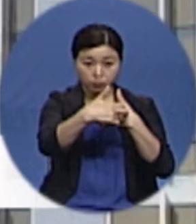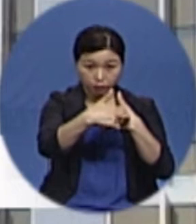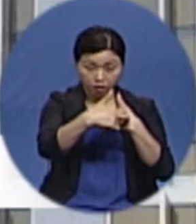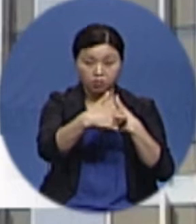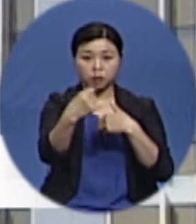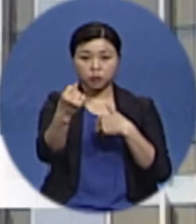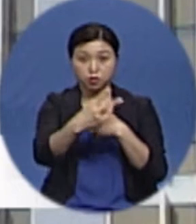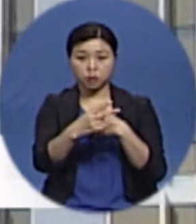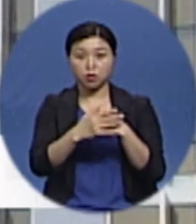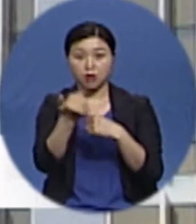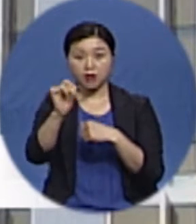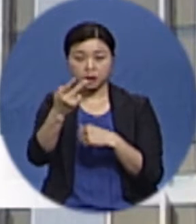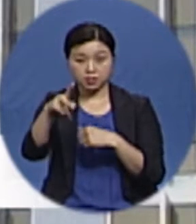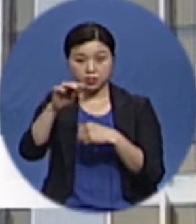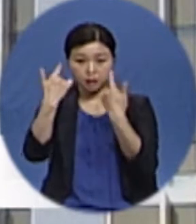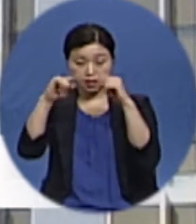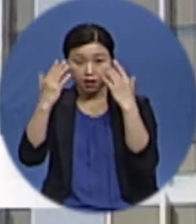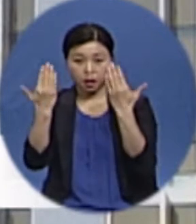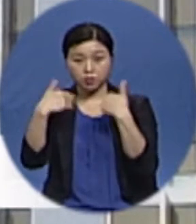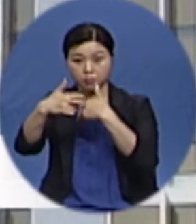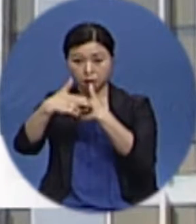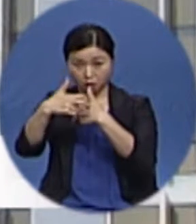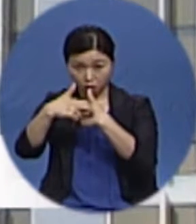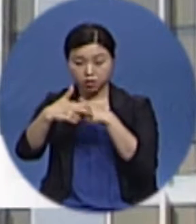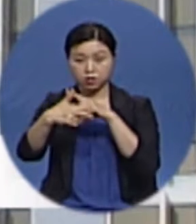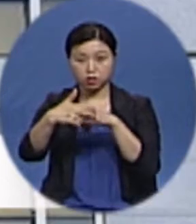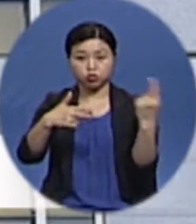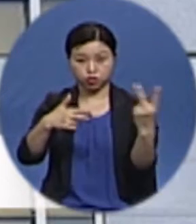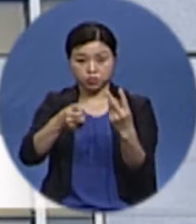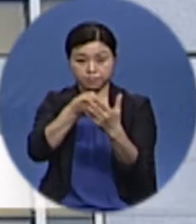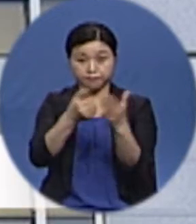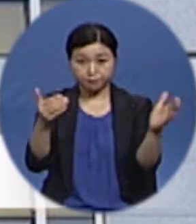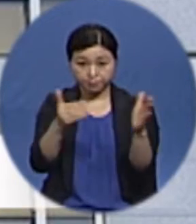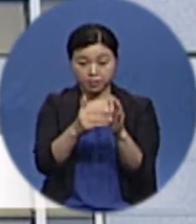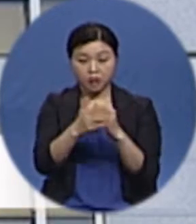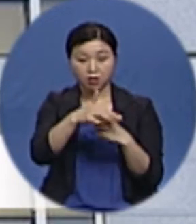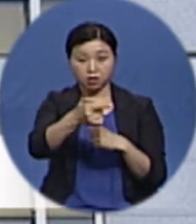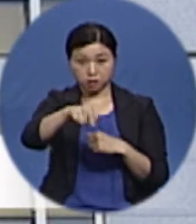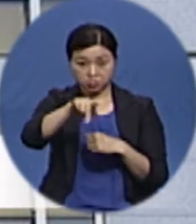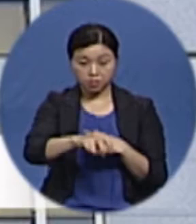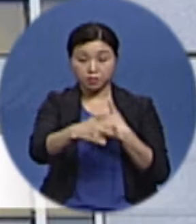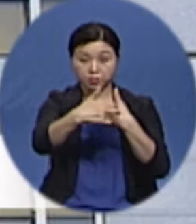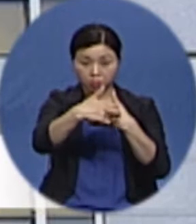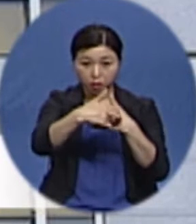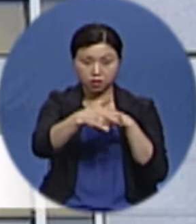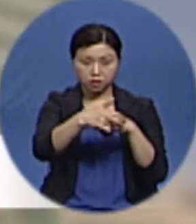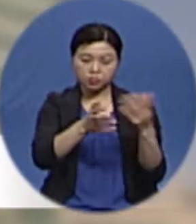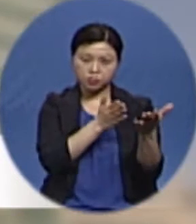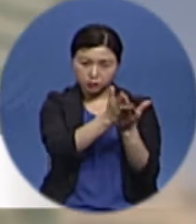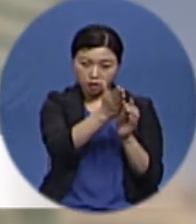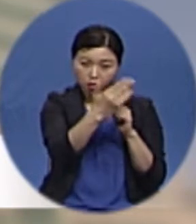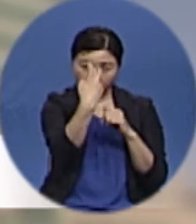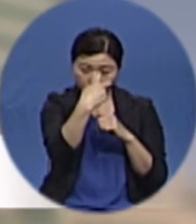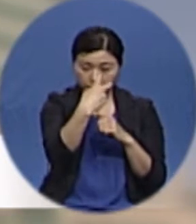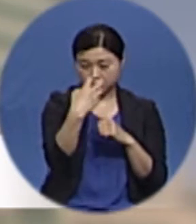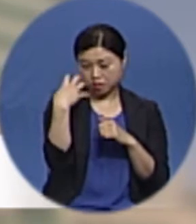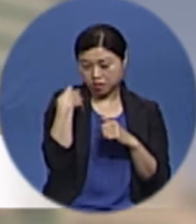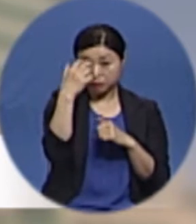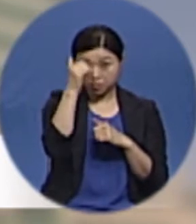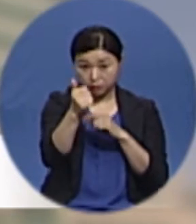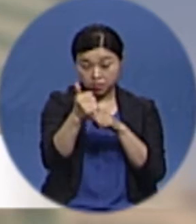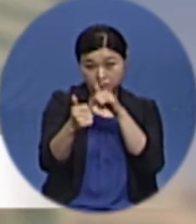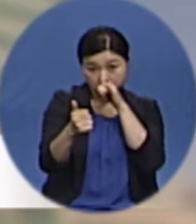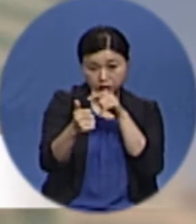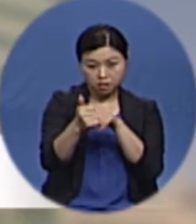병원을 거점 병원으로 선정했다고 밝혔습니다. 거점 병원은 별도의 진료 코디네이터를 두고 발달장애인의